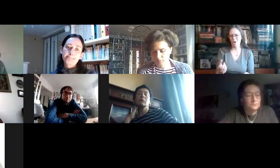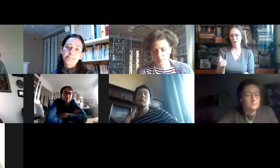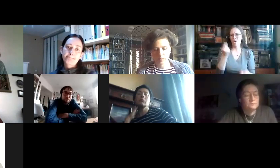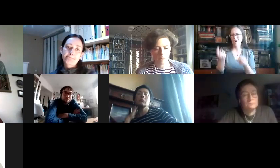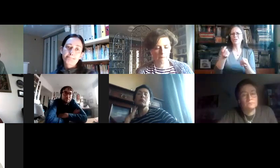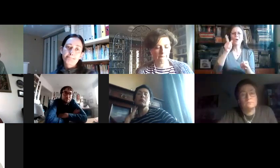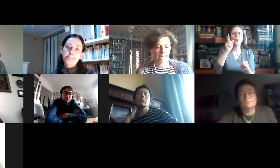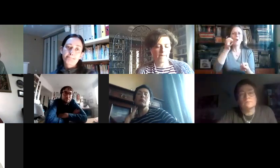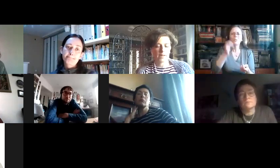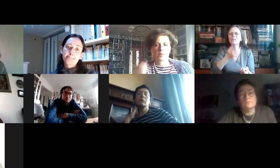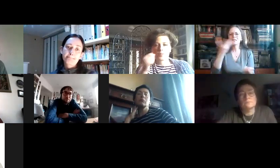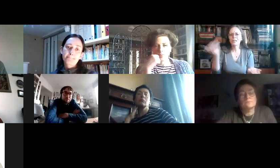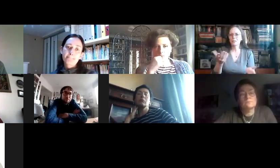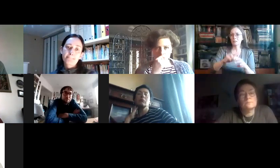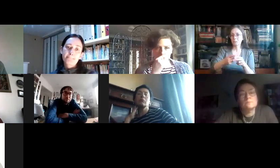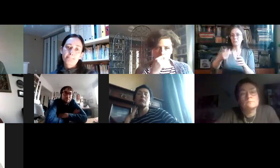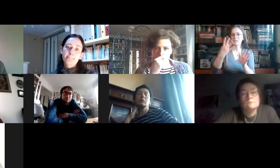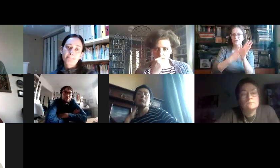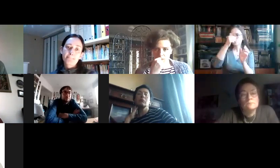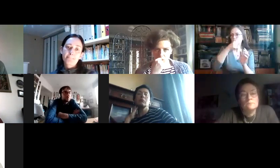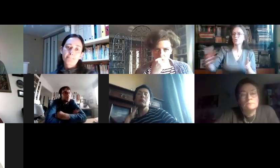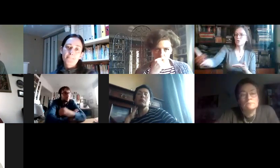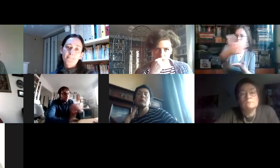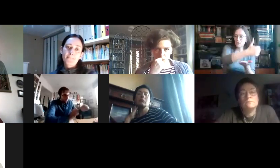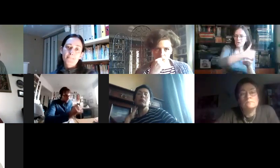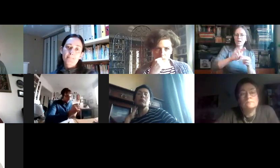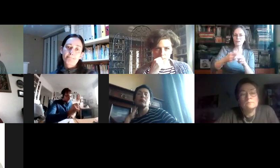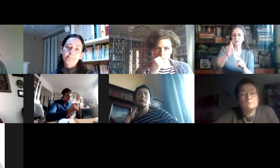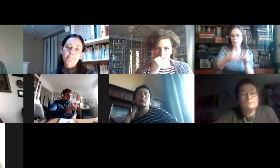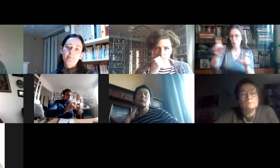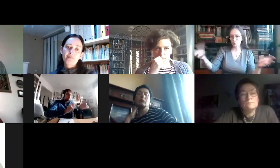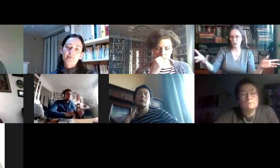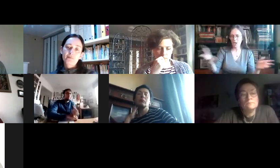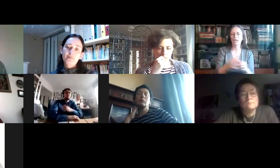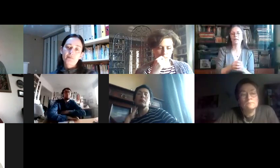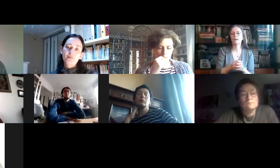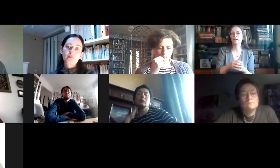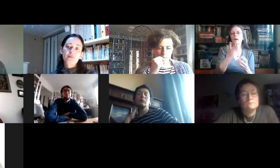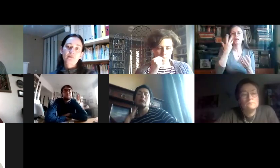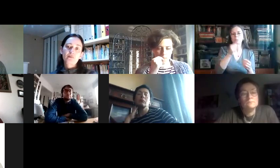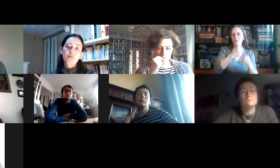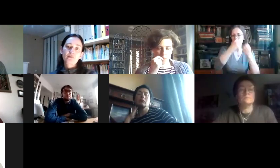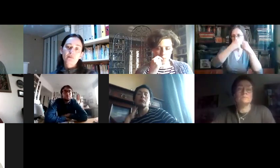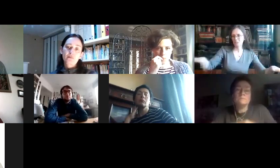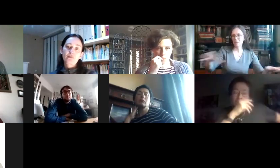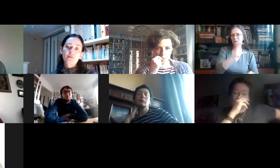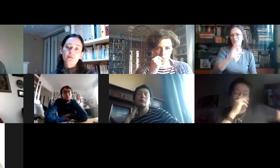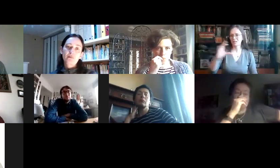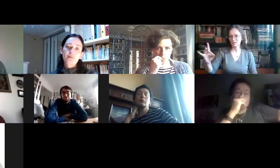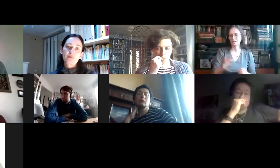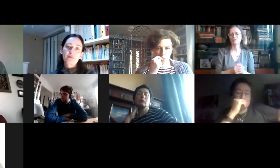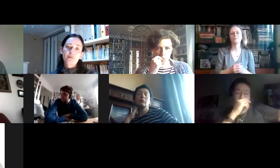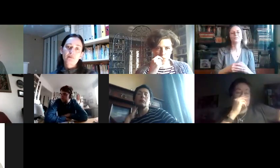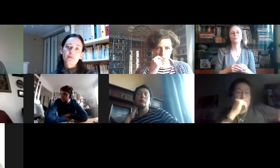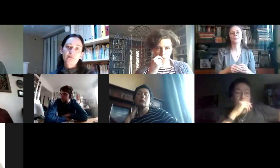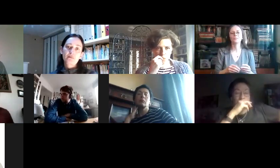бы распад Советского Союза, 91-й, 2-й, 3-й, много актеров оказалось вообще невостребованным.